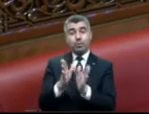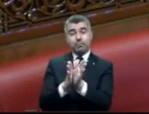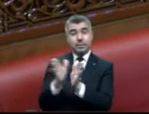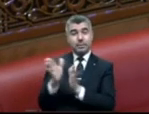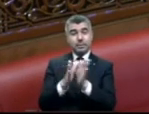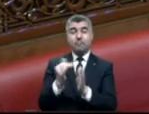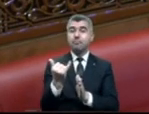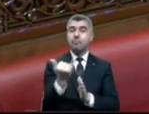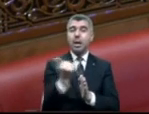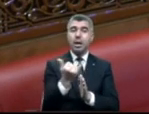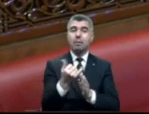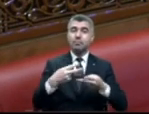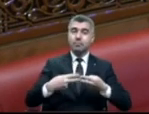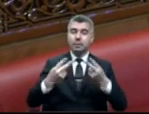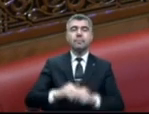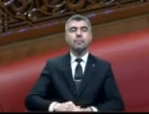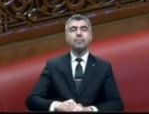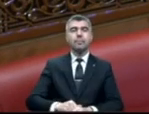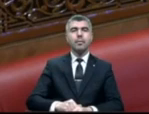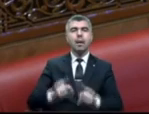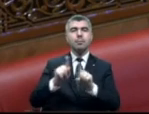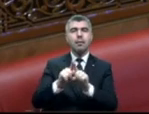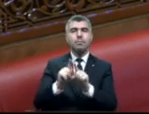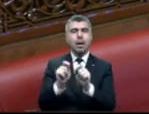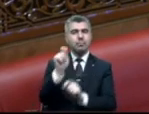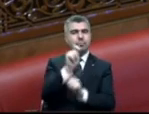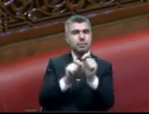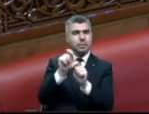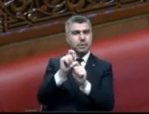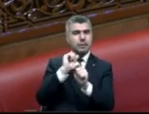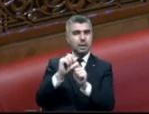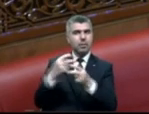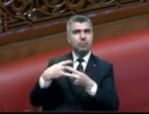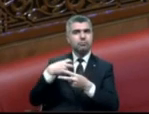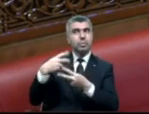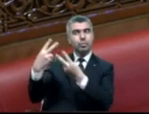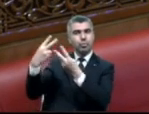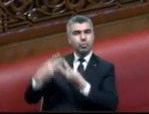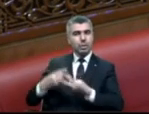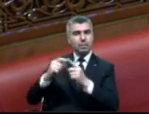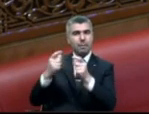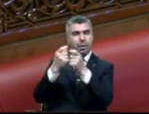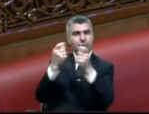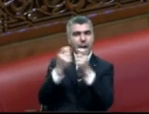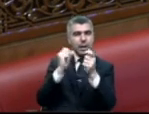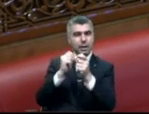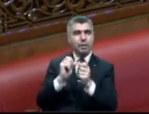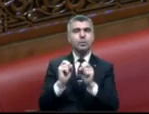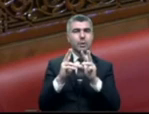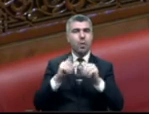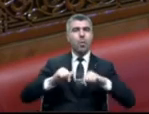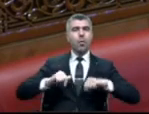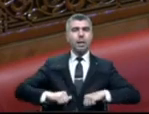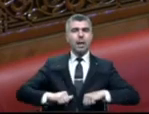مهم أن نصدرهم لتوفير المناخ والإطار ملائمين لتشجيع مستثمري الخواص. قامت الوزارة بمبادرات تشريعية